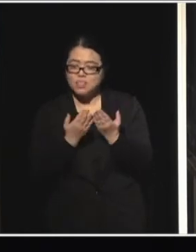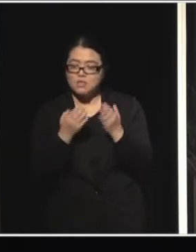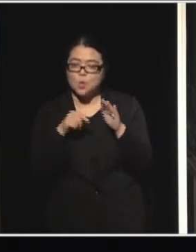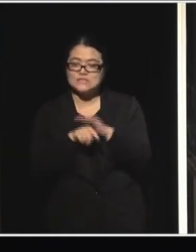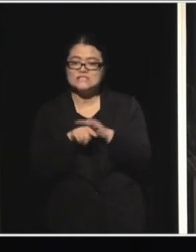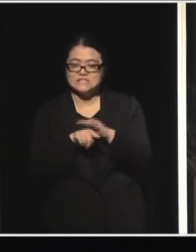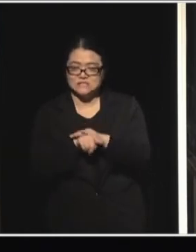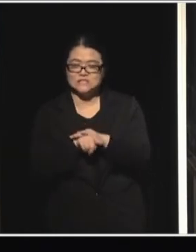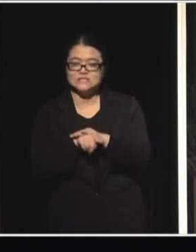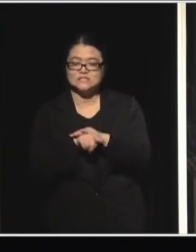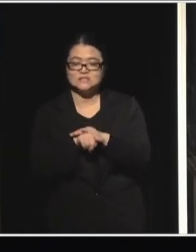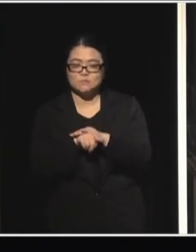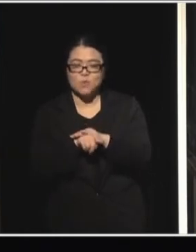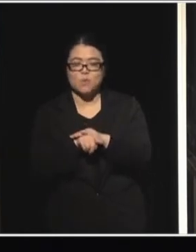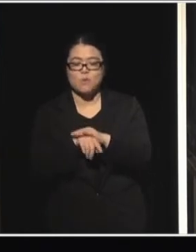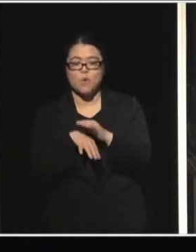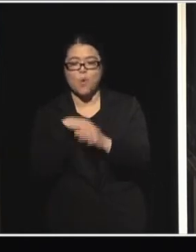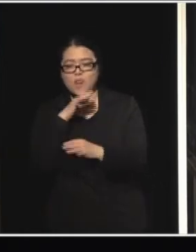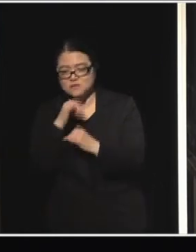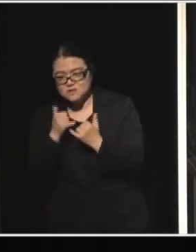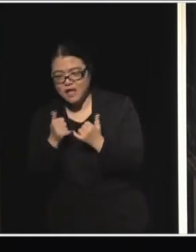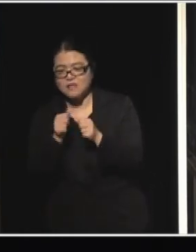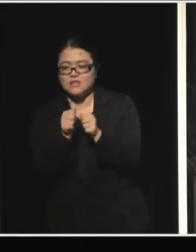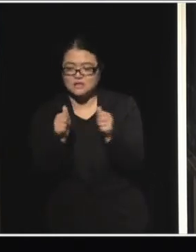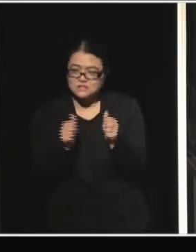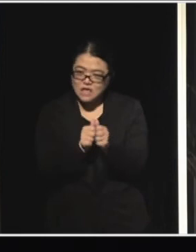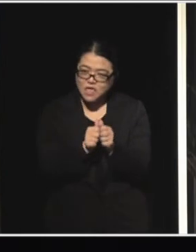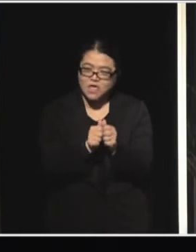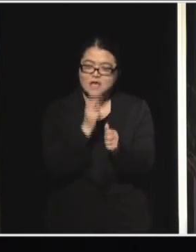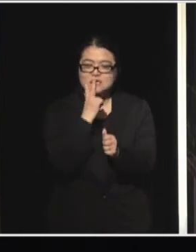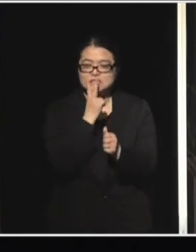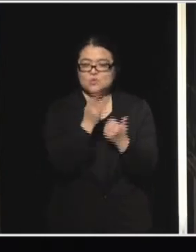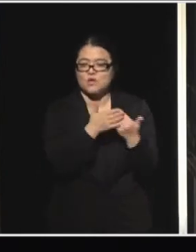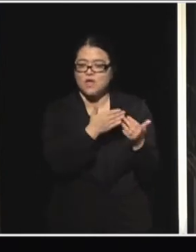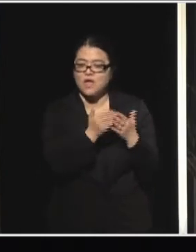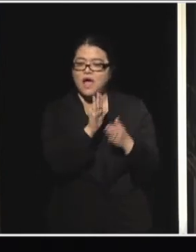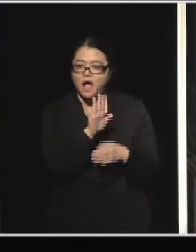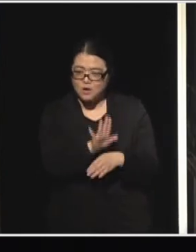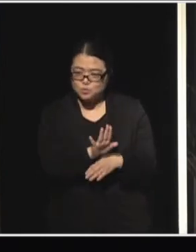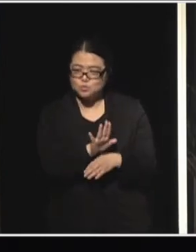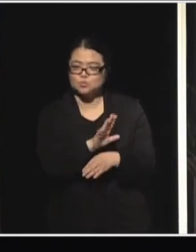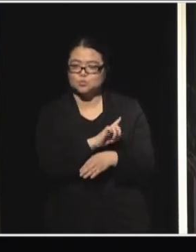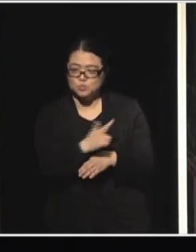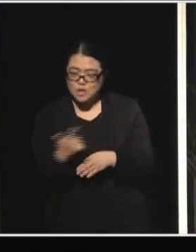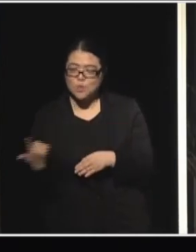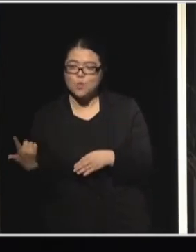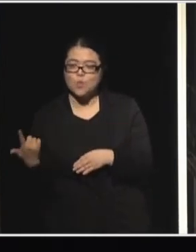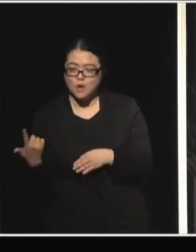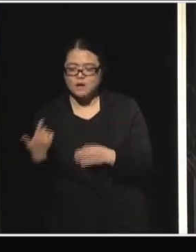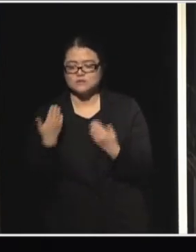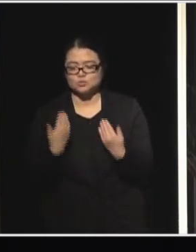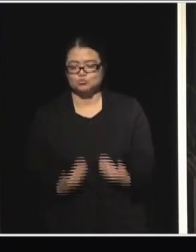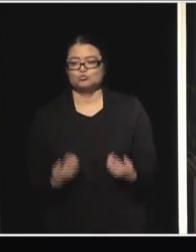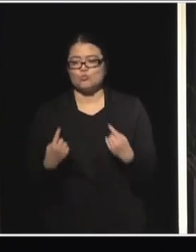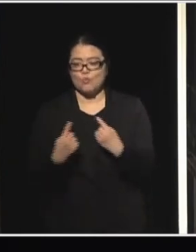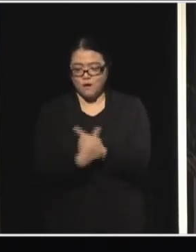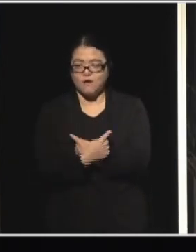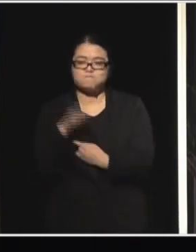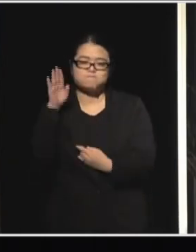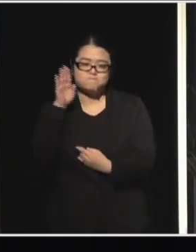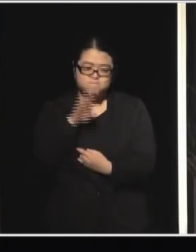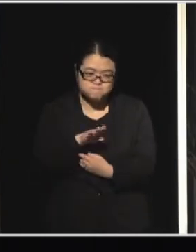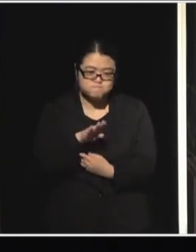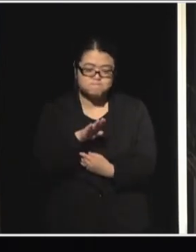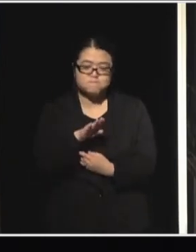高齢者でとか男性であると書き精液がある人こういった方はですねやはり重症化しやすいということ